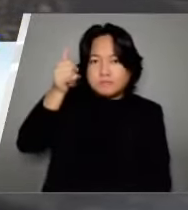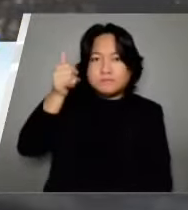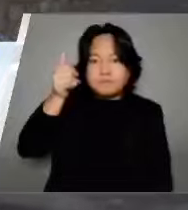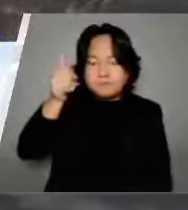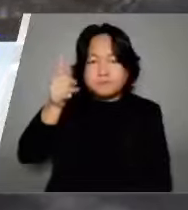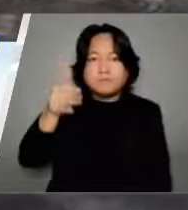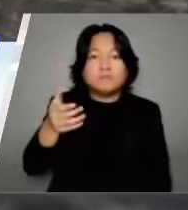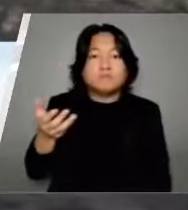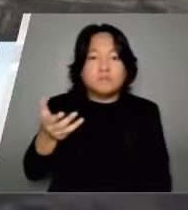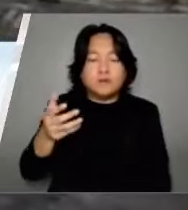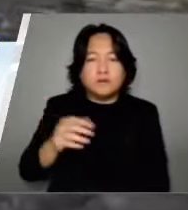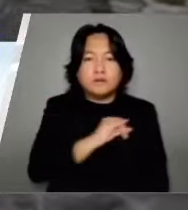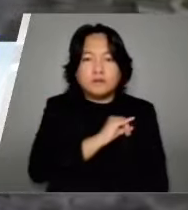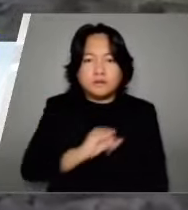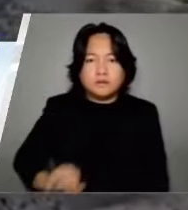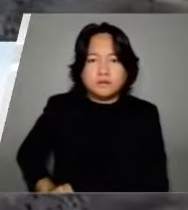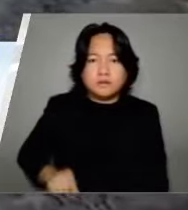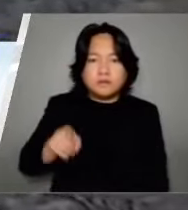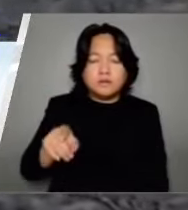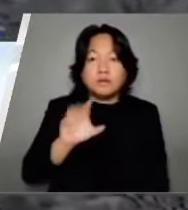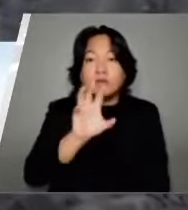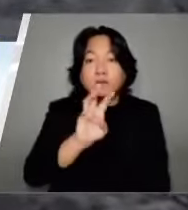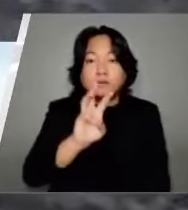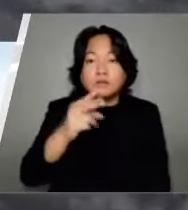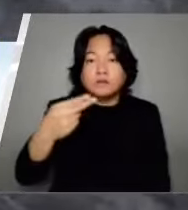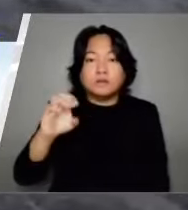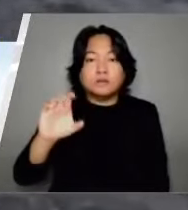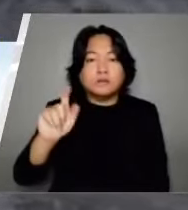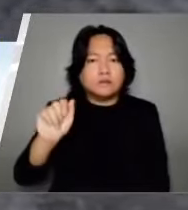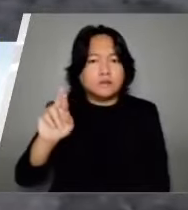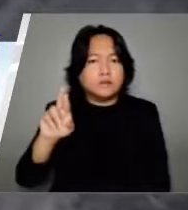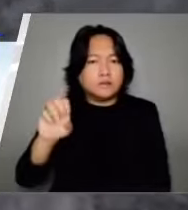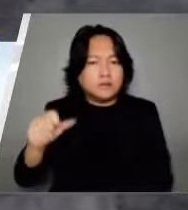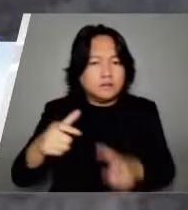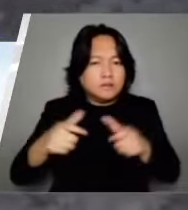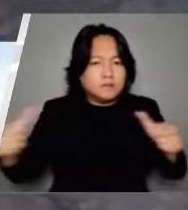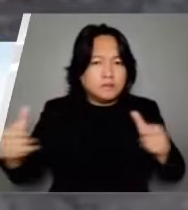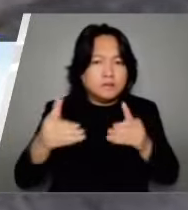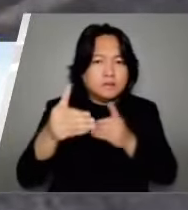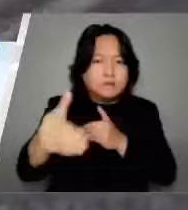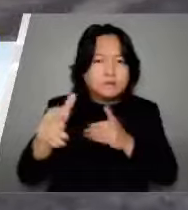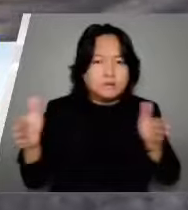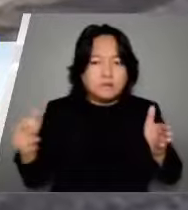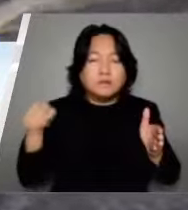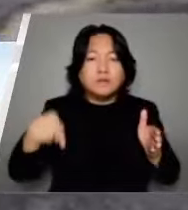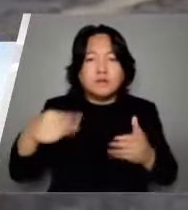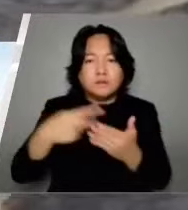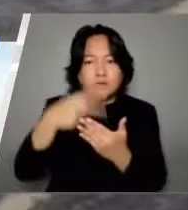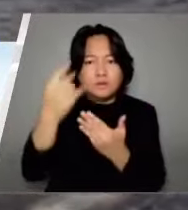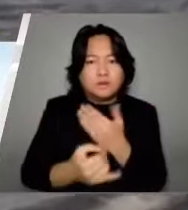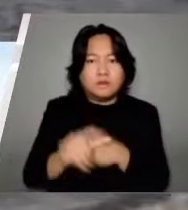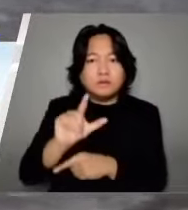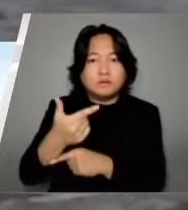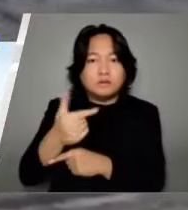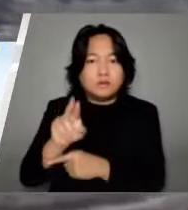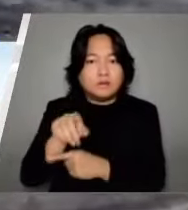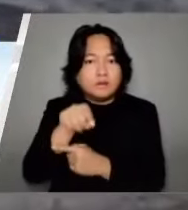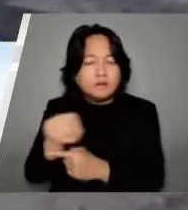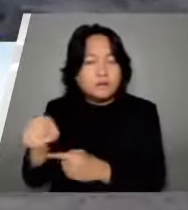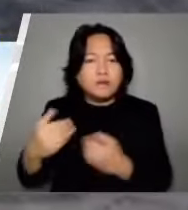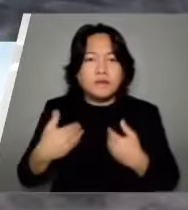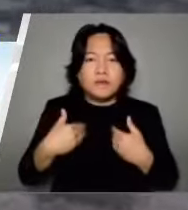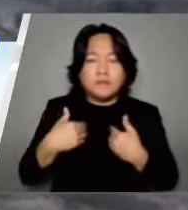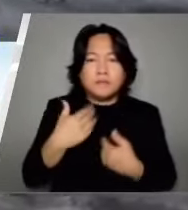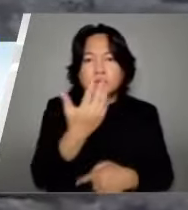Nasa 600 hektarya ang lupaing sakop ng National Greening Project ng LGU kung saan nakatanim ang mga melina at nara.